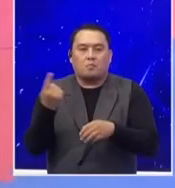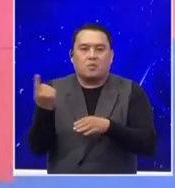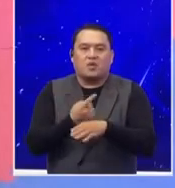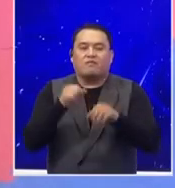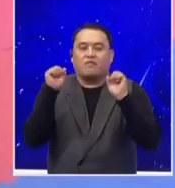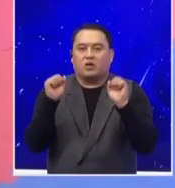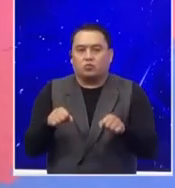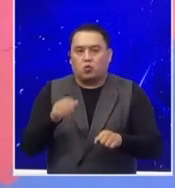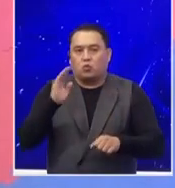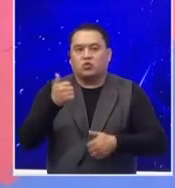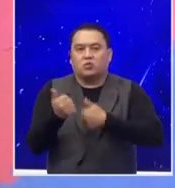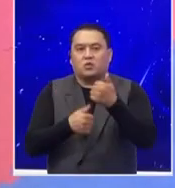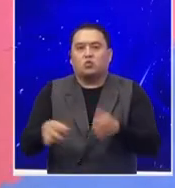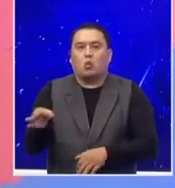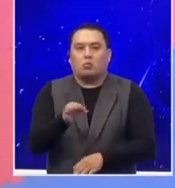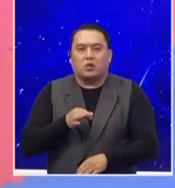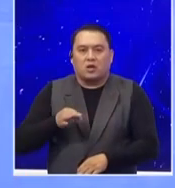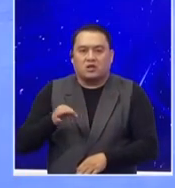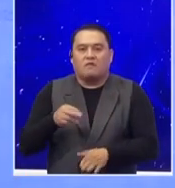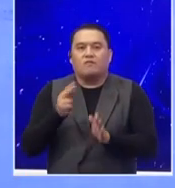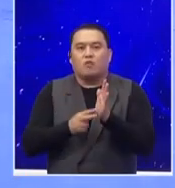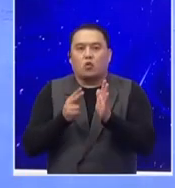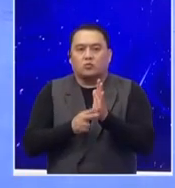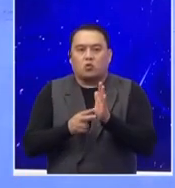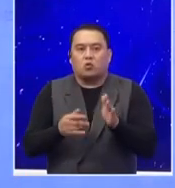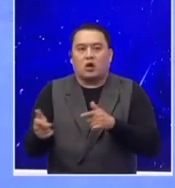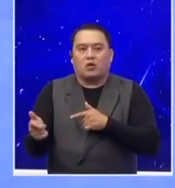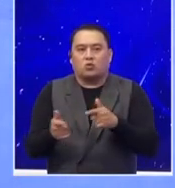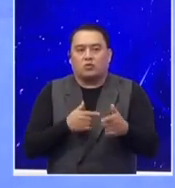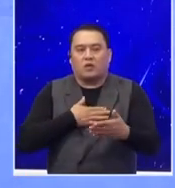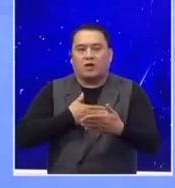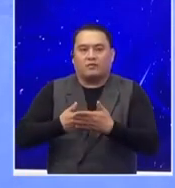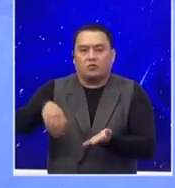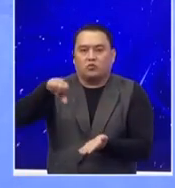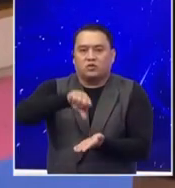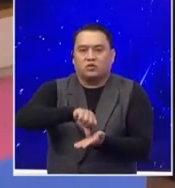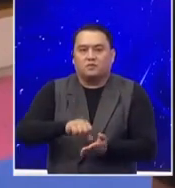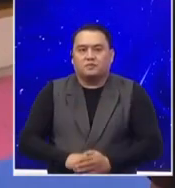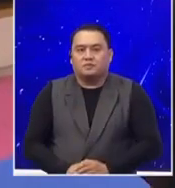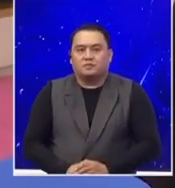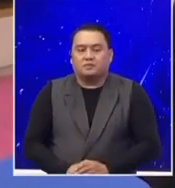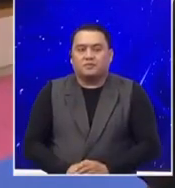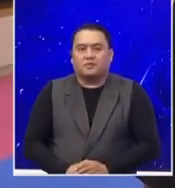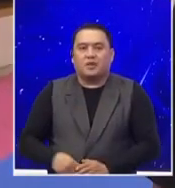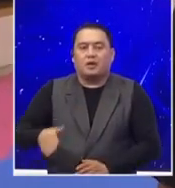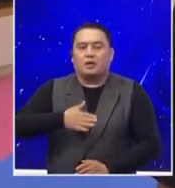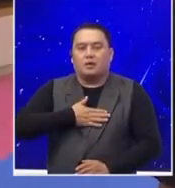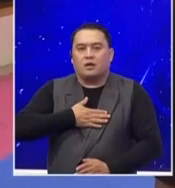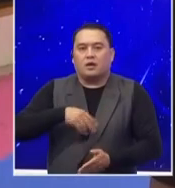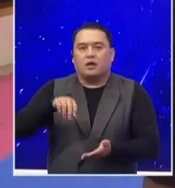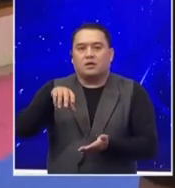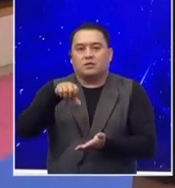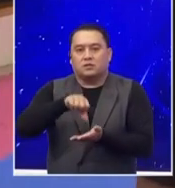же возможности состоится чемпионат области. Порядка 80 юниоров уже готовы принять в нем участие. Я занимаюсь уже 8